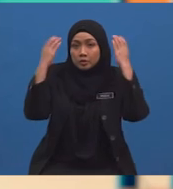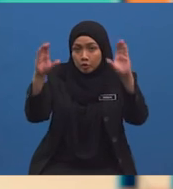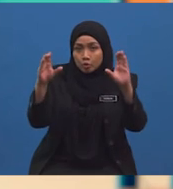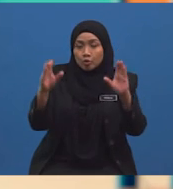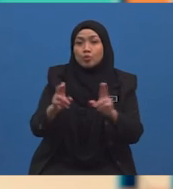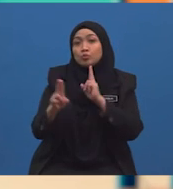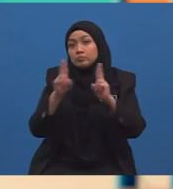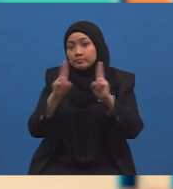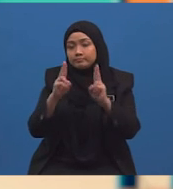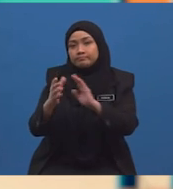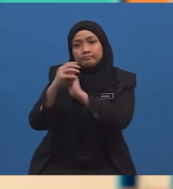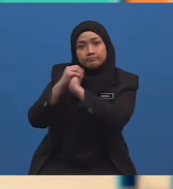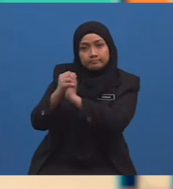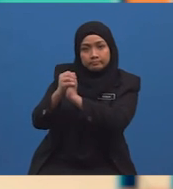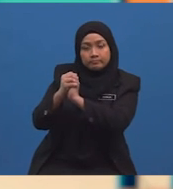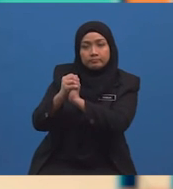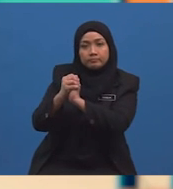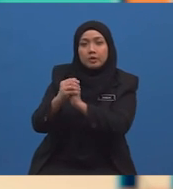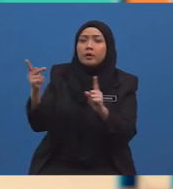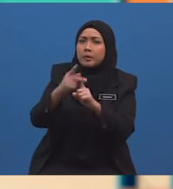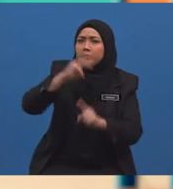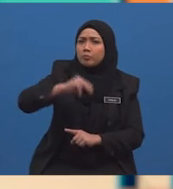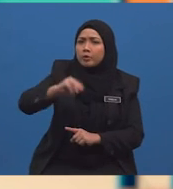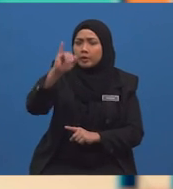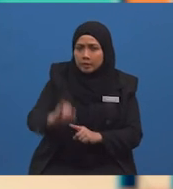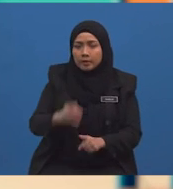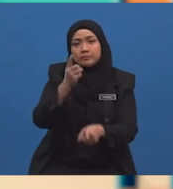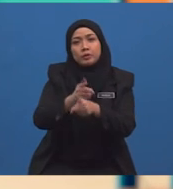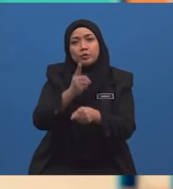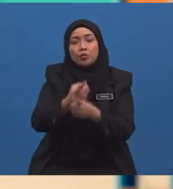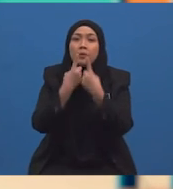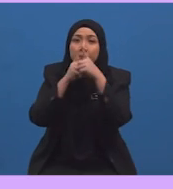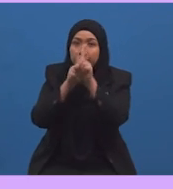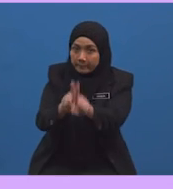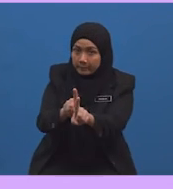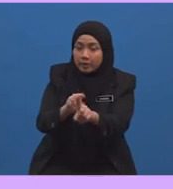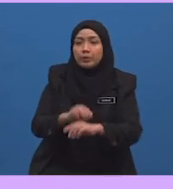Cikgu ucapkan tahniah kepada mereka yang berjaya mendapat jawapan yang betul.